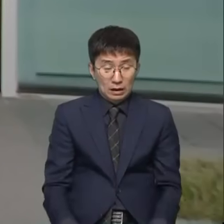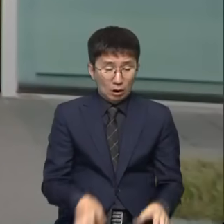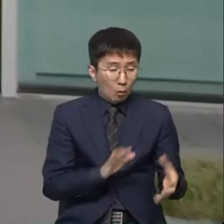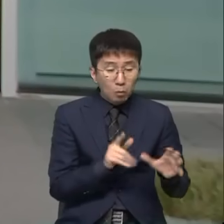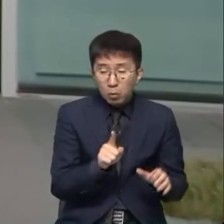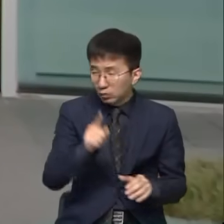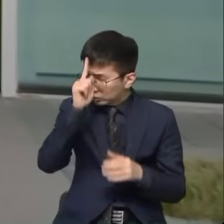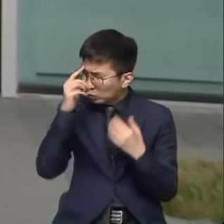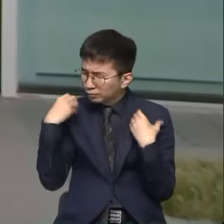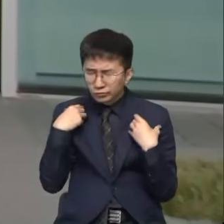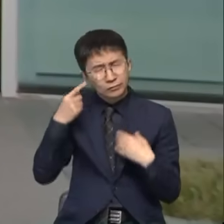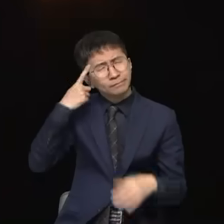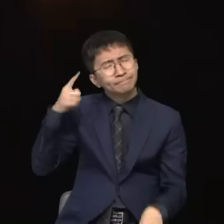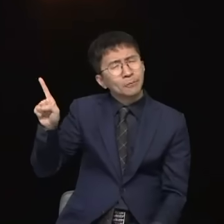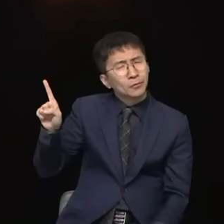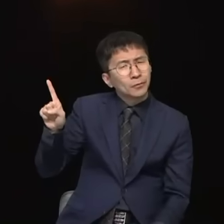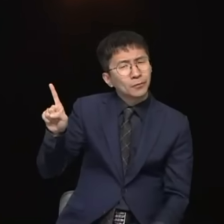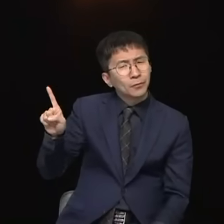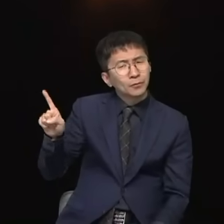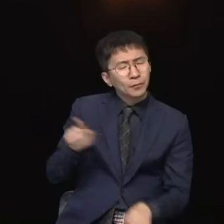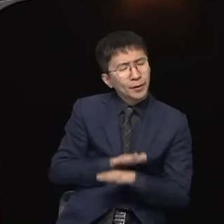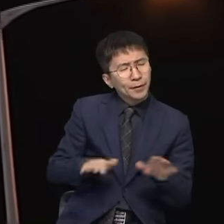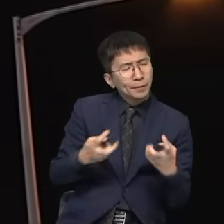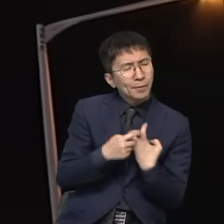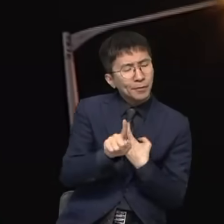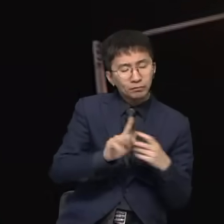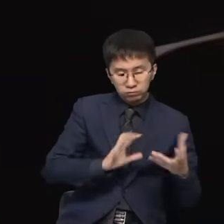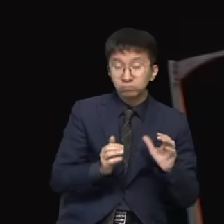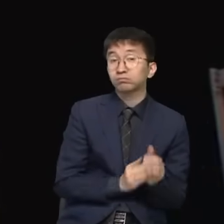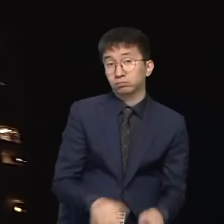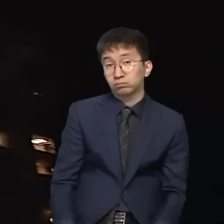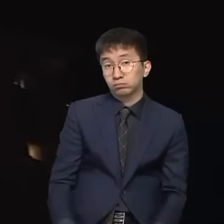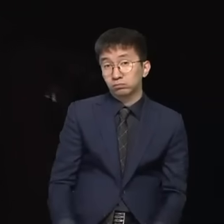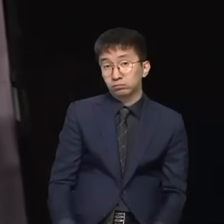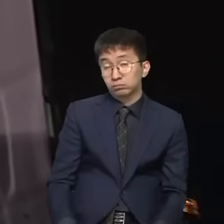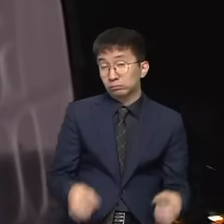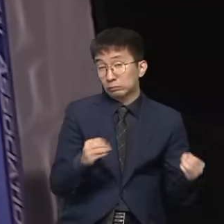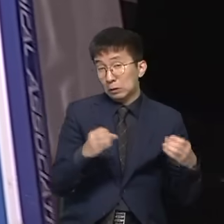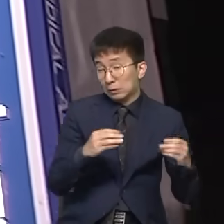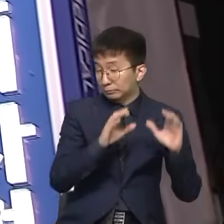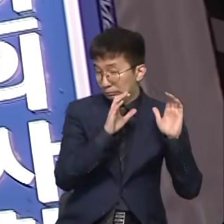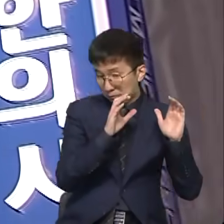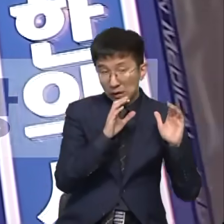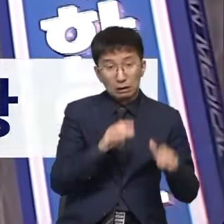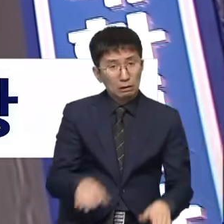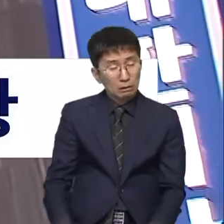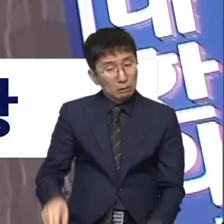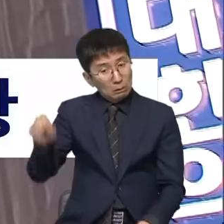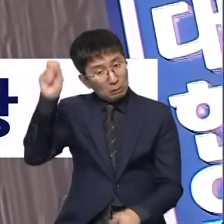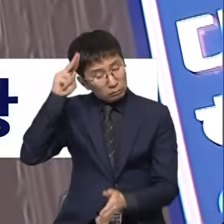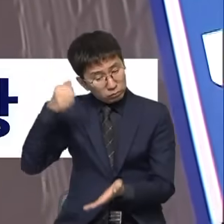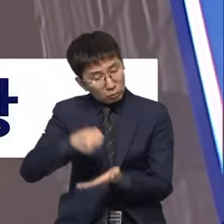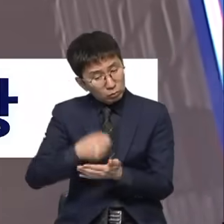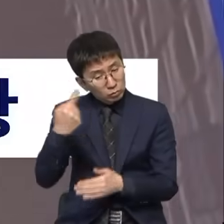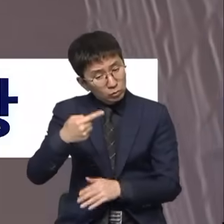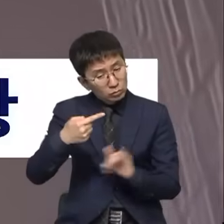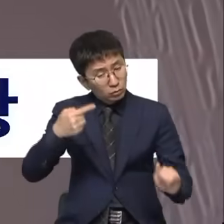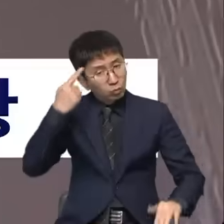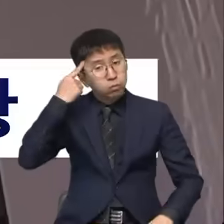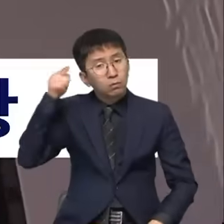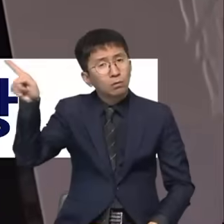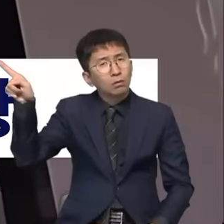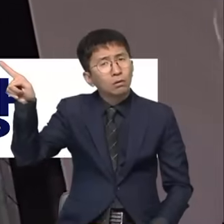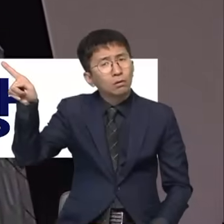의중과 대응 방안입니다. 회의 시작 전에 참석자들을 만나서 이야기를 좀 들어보니까 왜 갑자기 1,000명 이상 증원한다는 이야기가